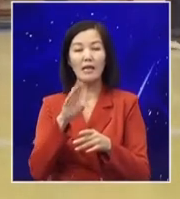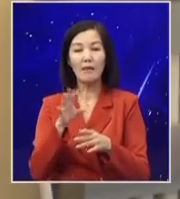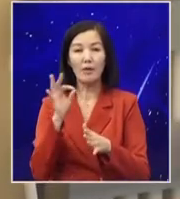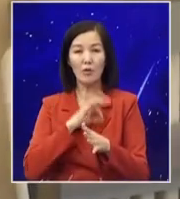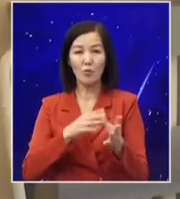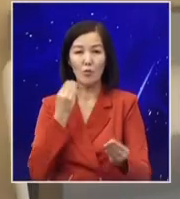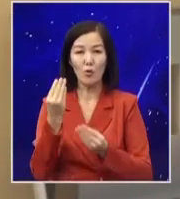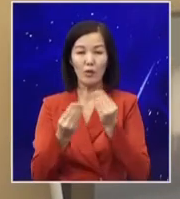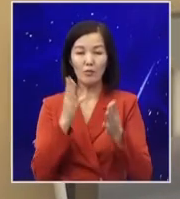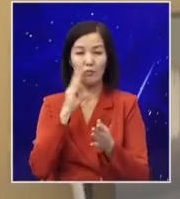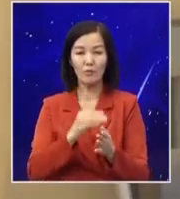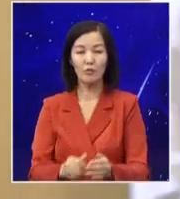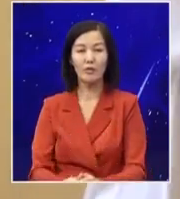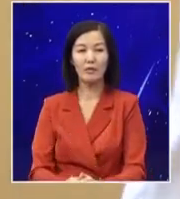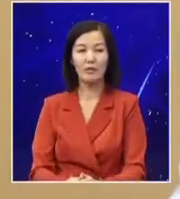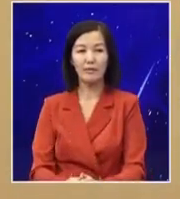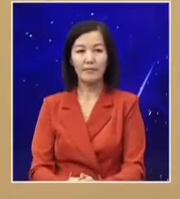бар.